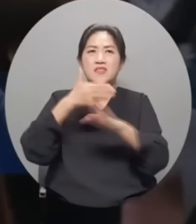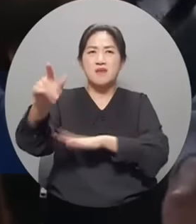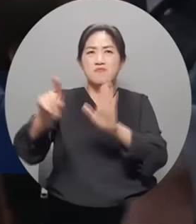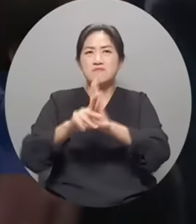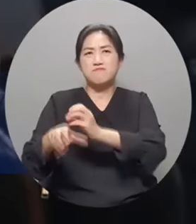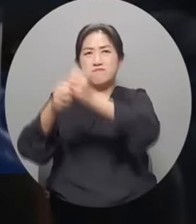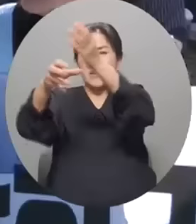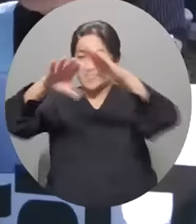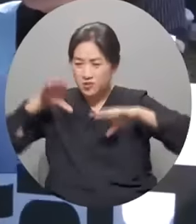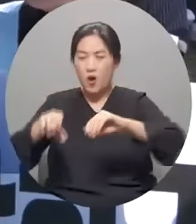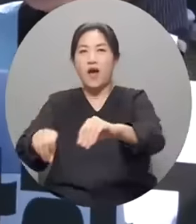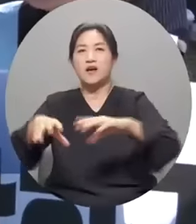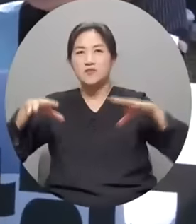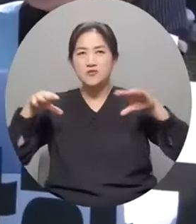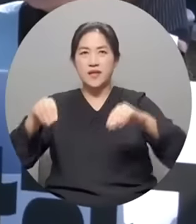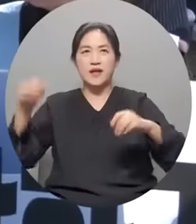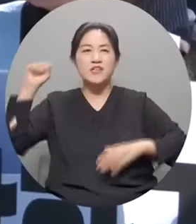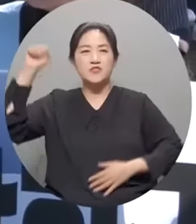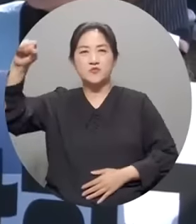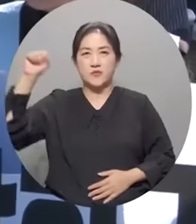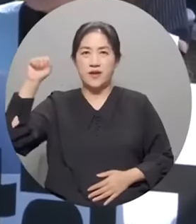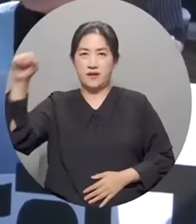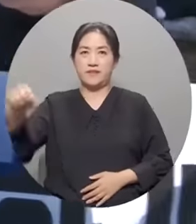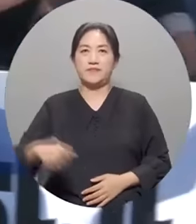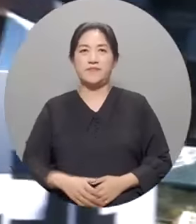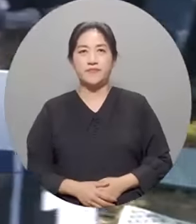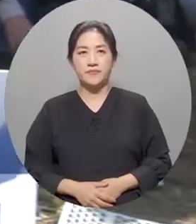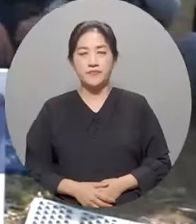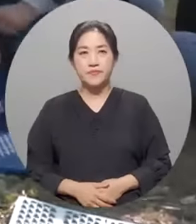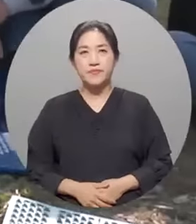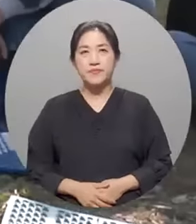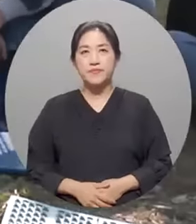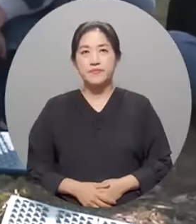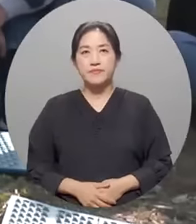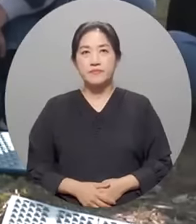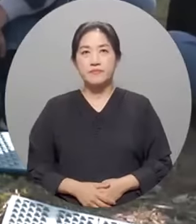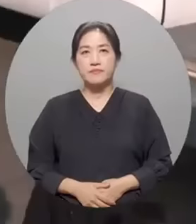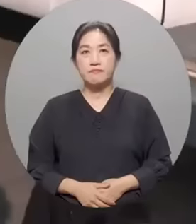대북전단 중단하라. 중단하라. 중단하라. 중단하라.